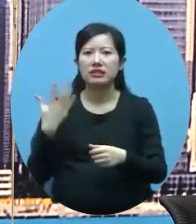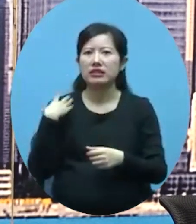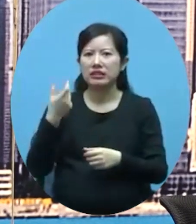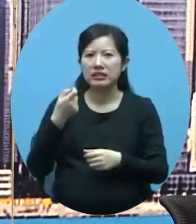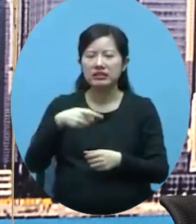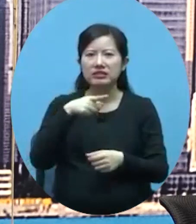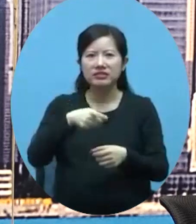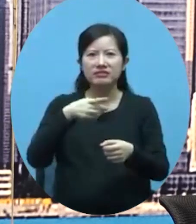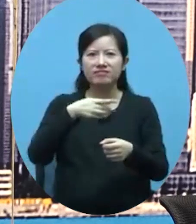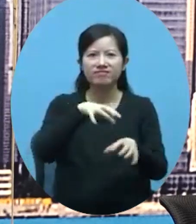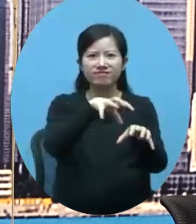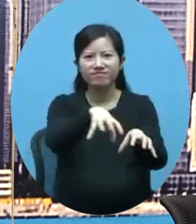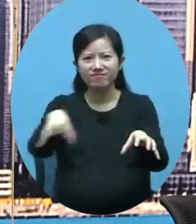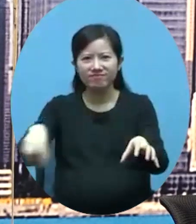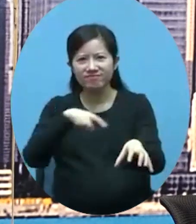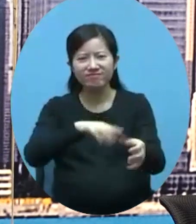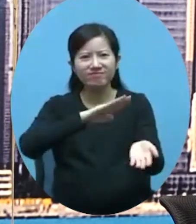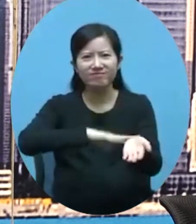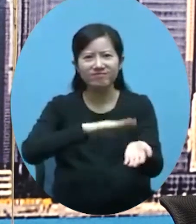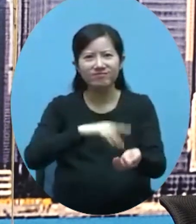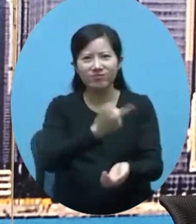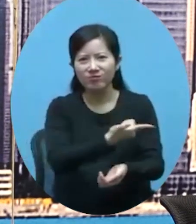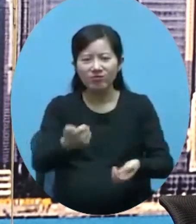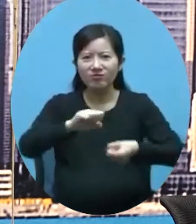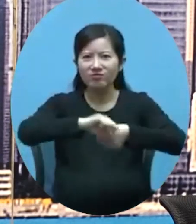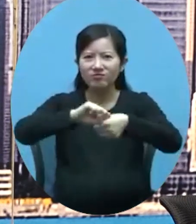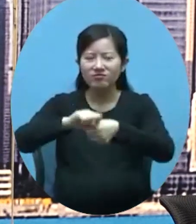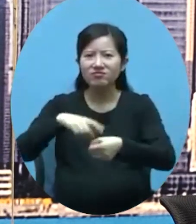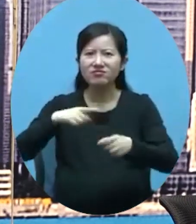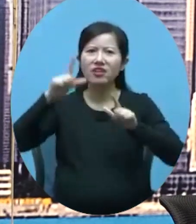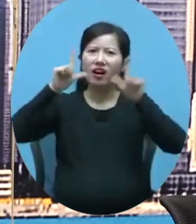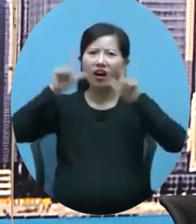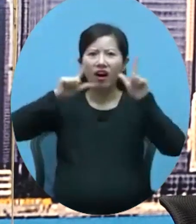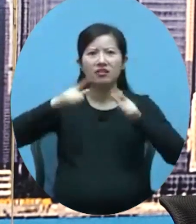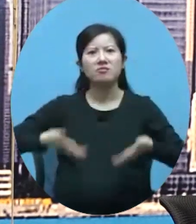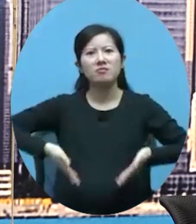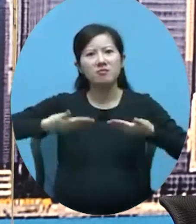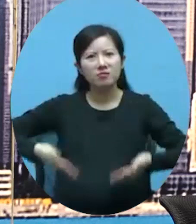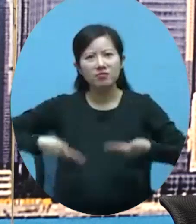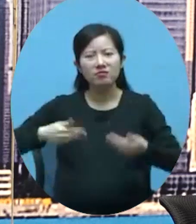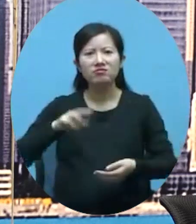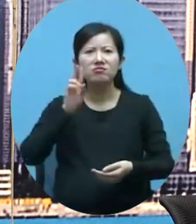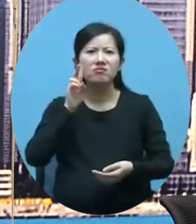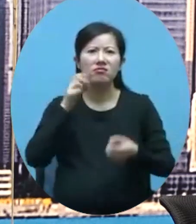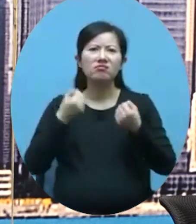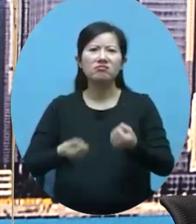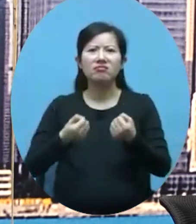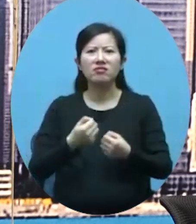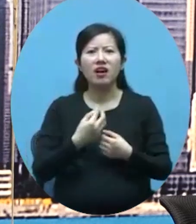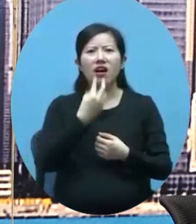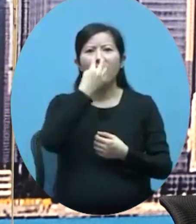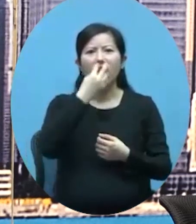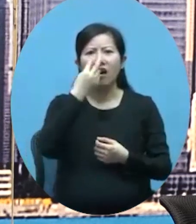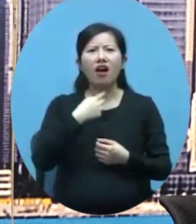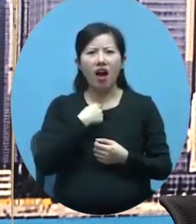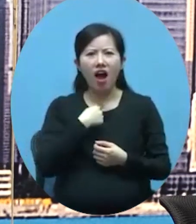出现的个案增多并且症状是比较轻微的类似一般上呼吸道的感染而在